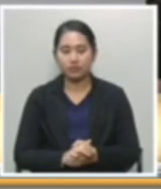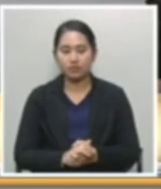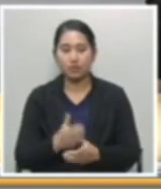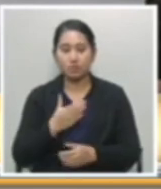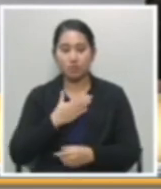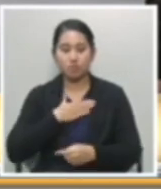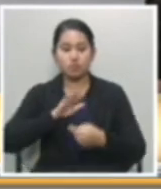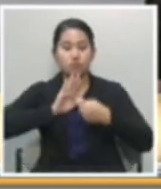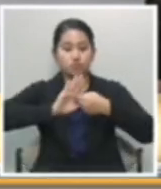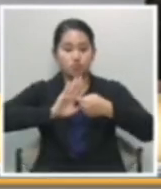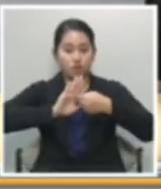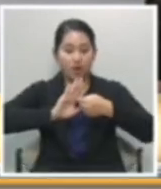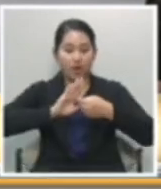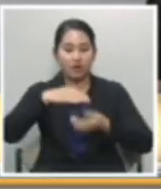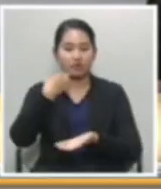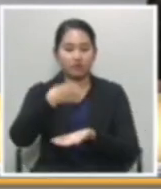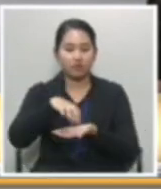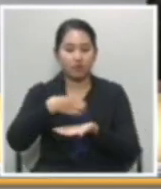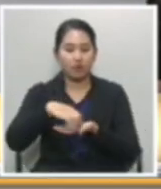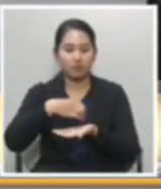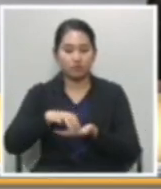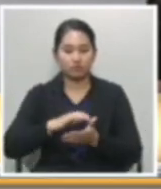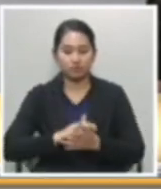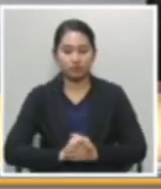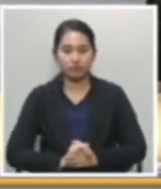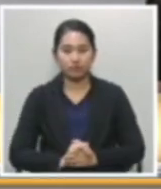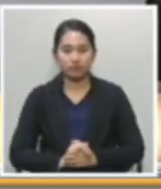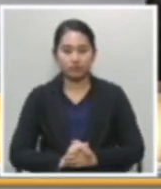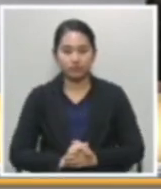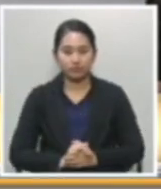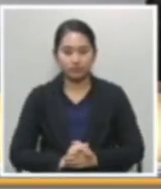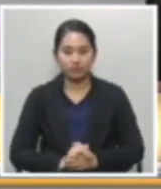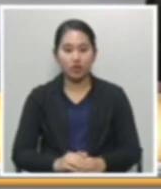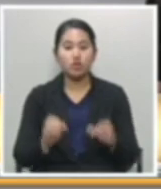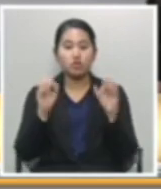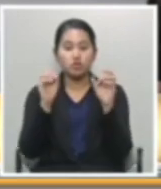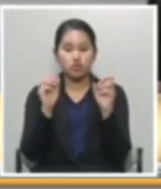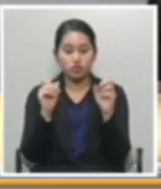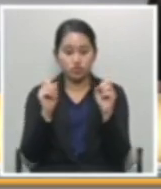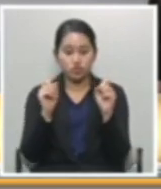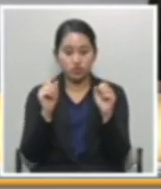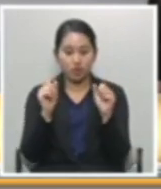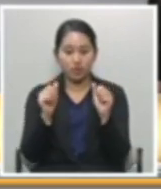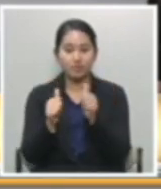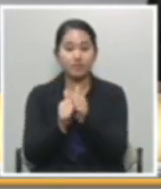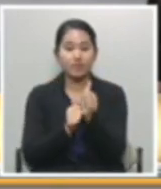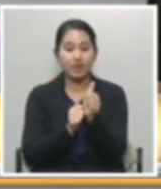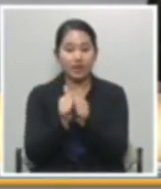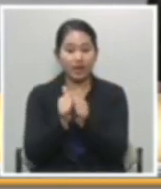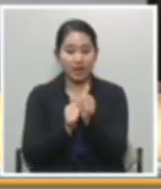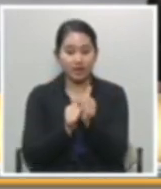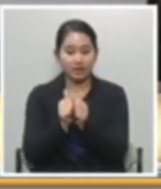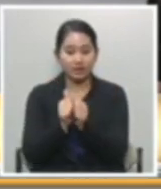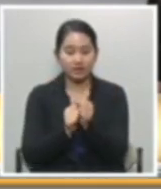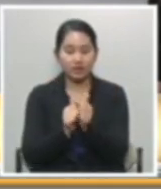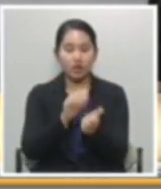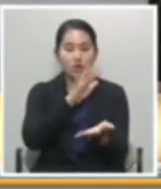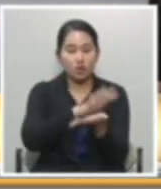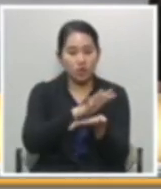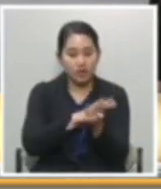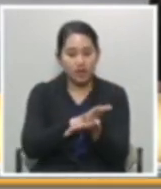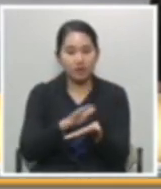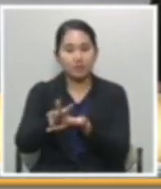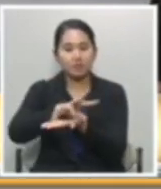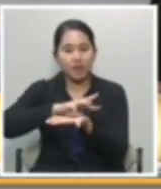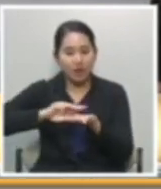ยกตัวอย่างให้ท่านนะครับการสอบเข้าแข่งขันโรงเรียนในมหาวิทยาลัยหรือเรารา